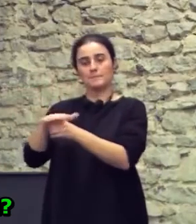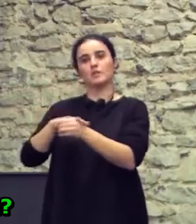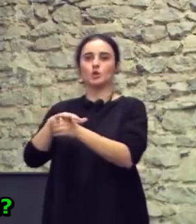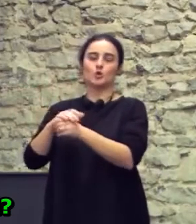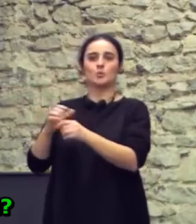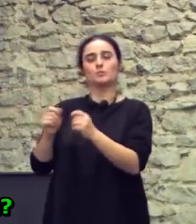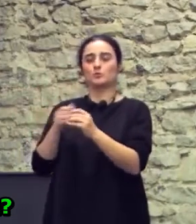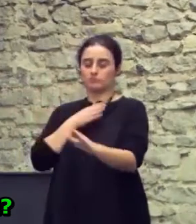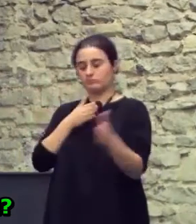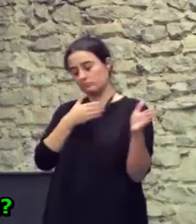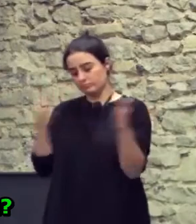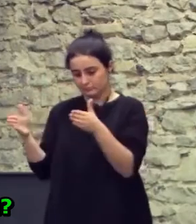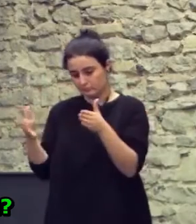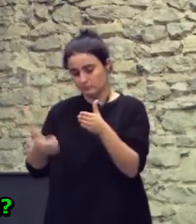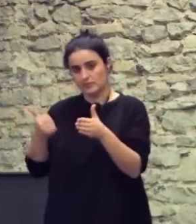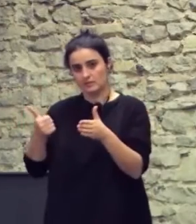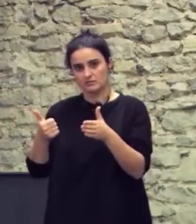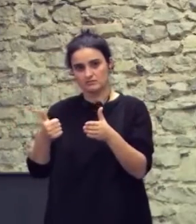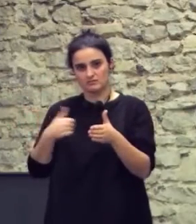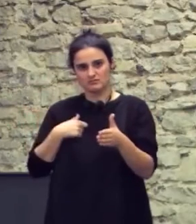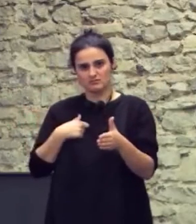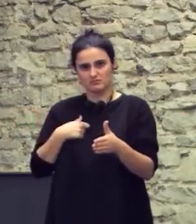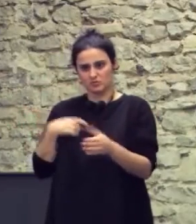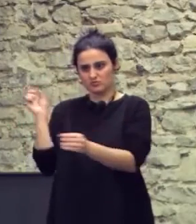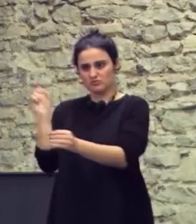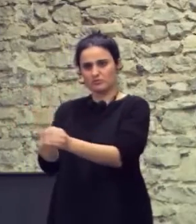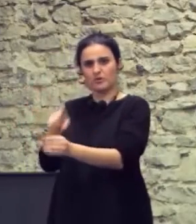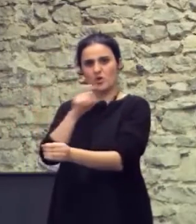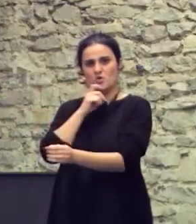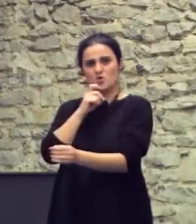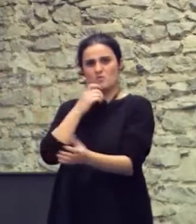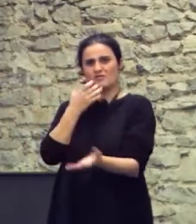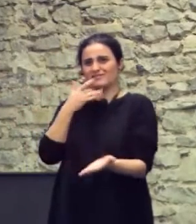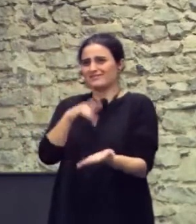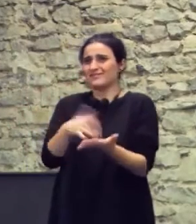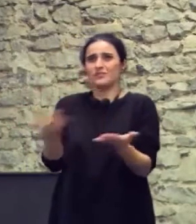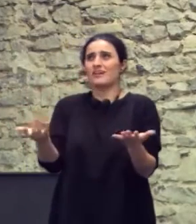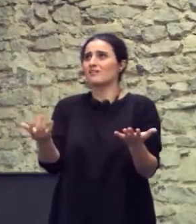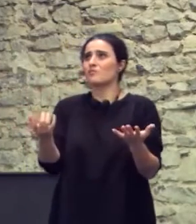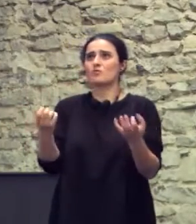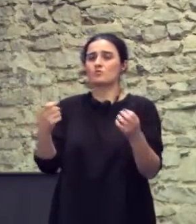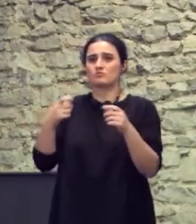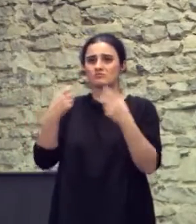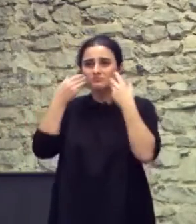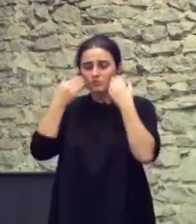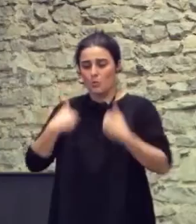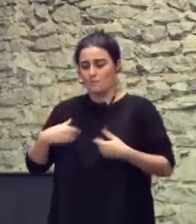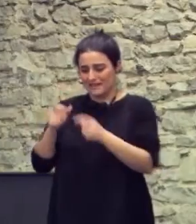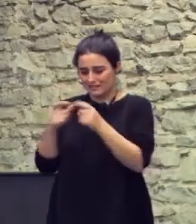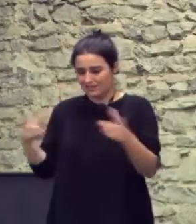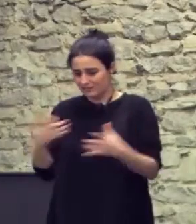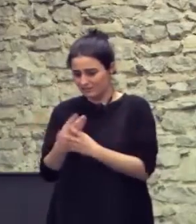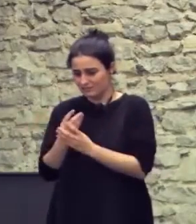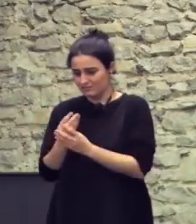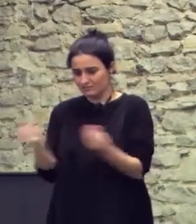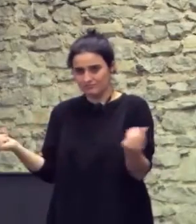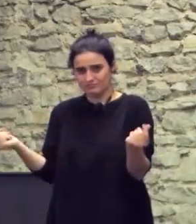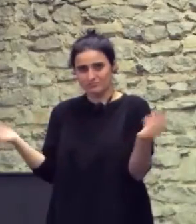Orduan, nola demontre sartzen duzu eskua eta nola humanizatzen duzu, deshumanizatzen ari den gune bat, minututik